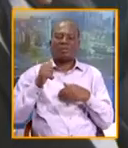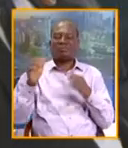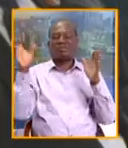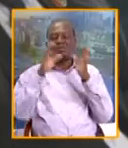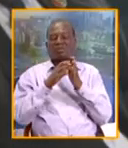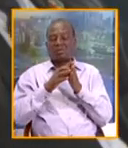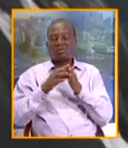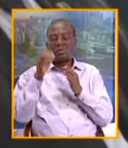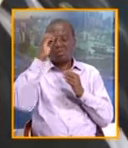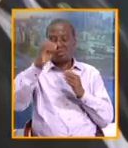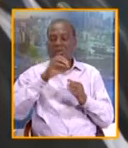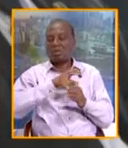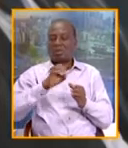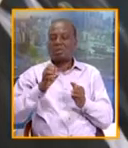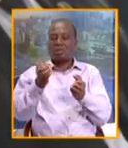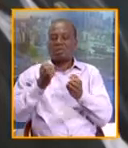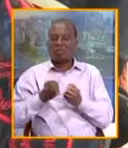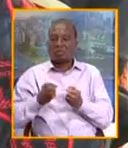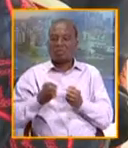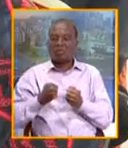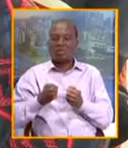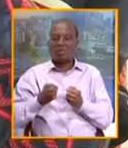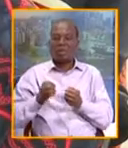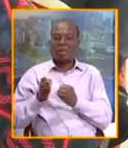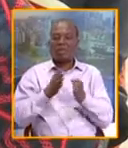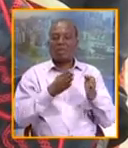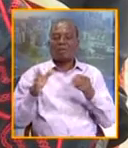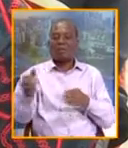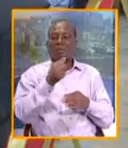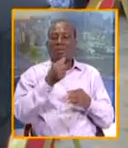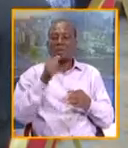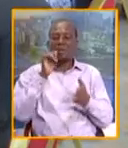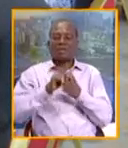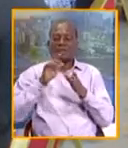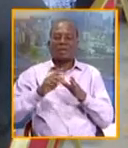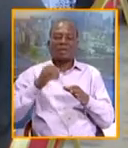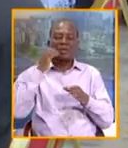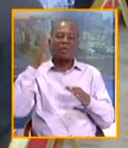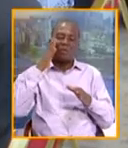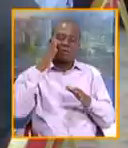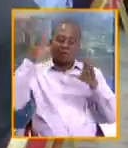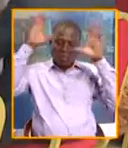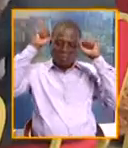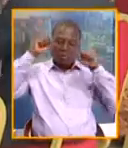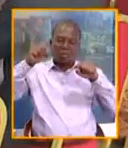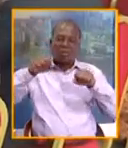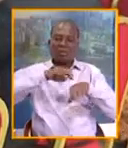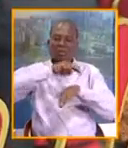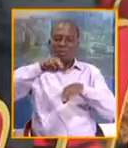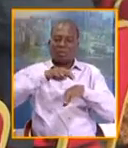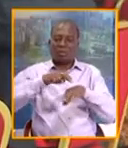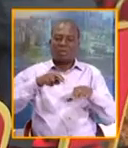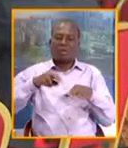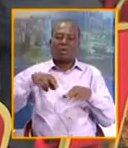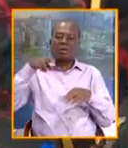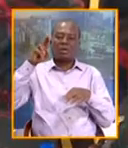mais se voulant plutôt une démarche et privés c'est la résidence du président de la république alassane ouattara la riviera